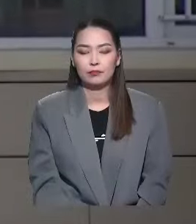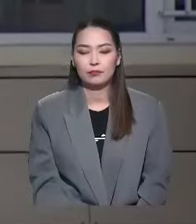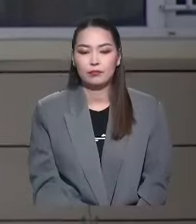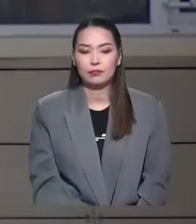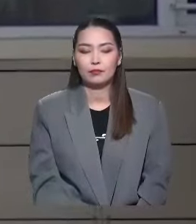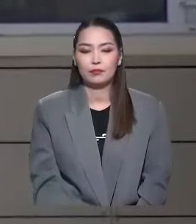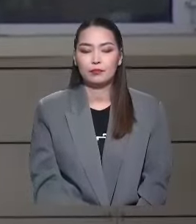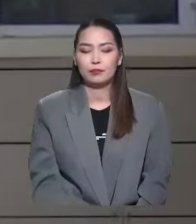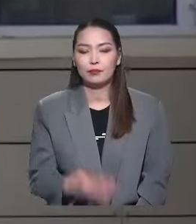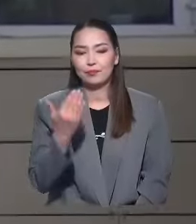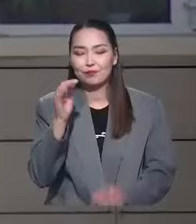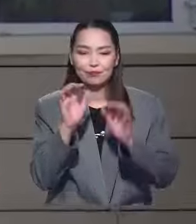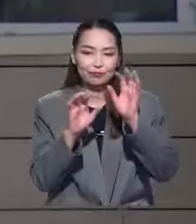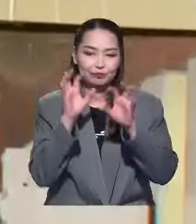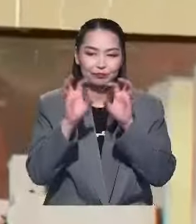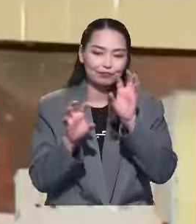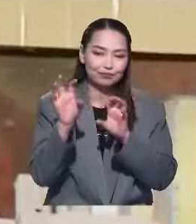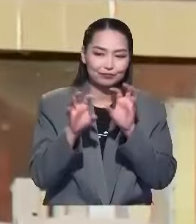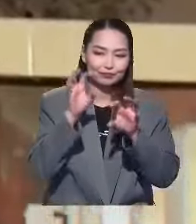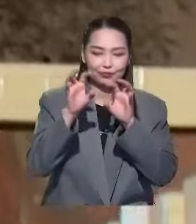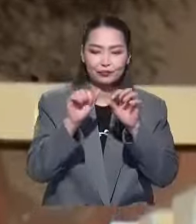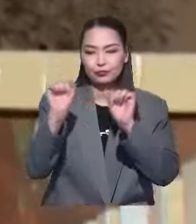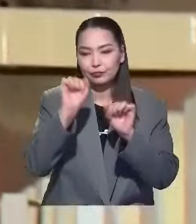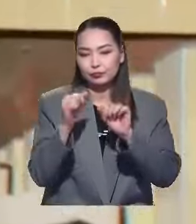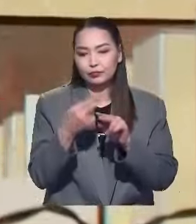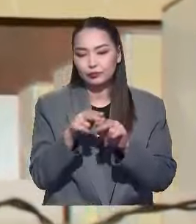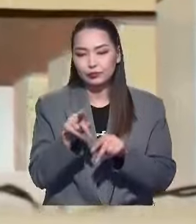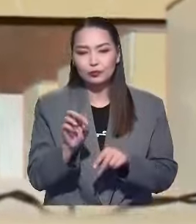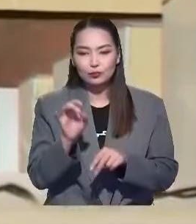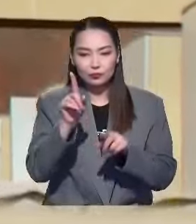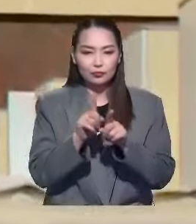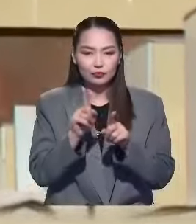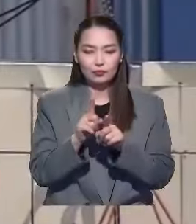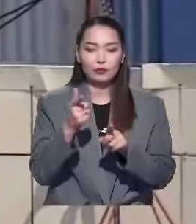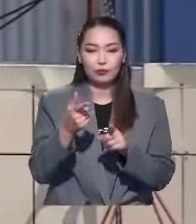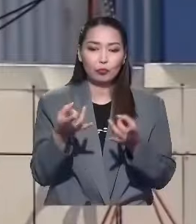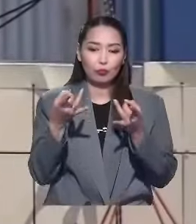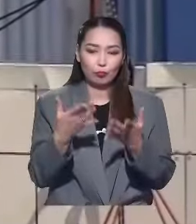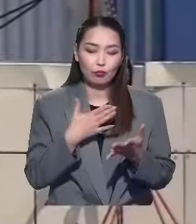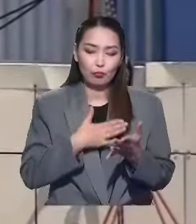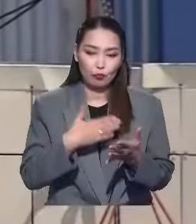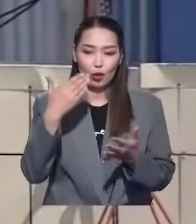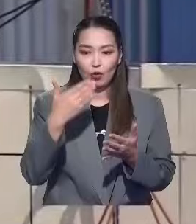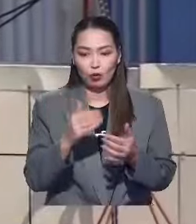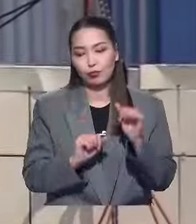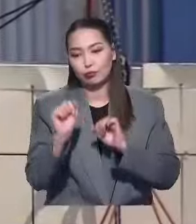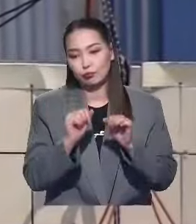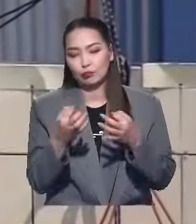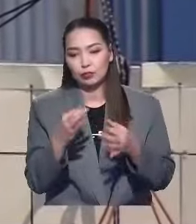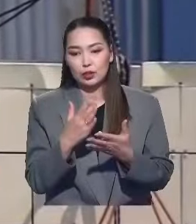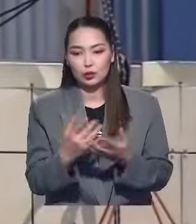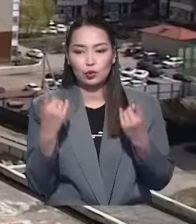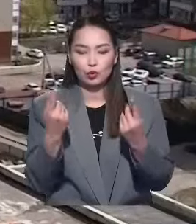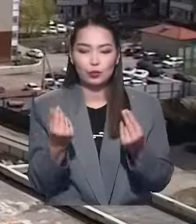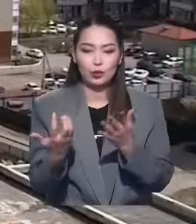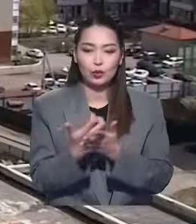Өндірістік альпинистерді өрмекші адам деп бекер айтпаса керек, ал ғимараттардың қабырғасымен сырғып жүріп, әйнектерді жуа жөнеледі. Алайда қомақты ақшаға